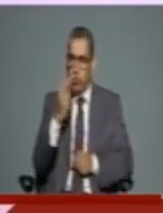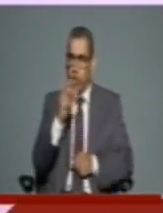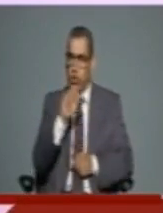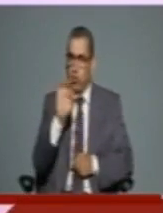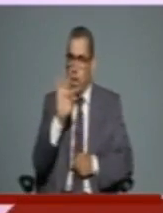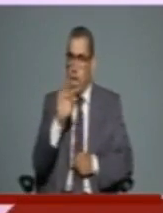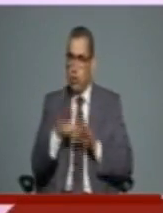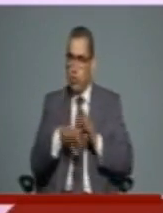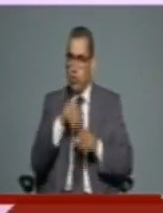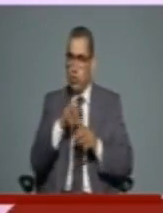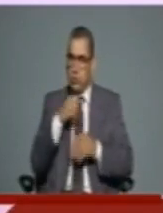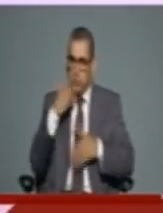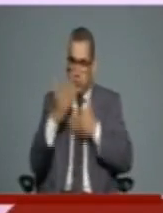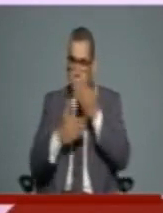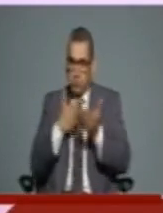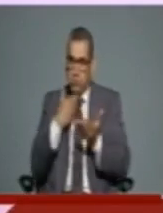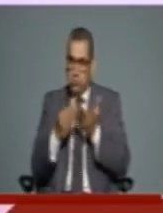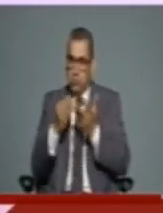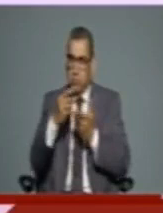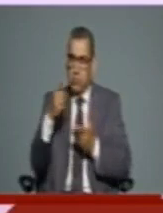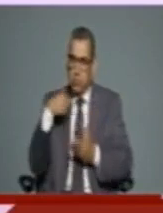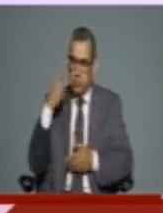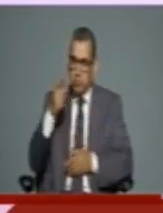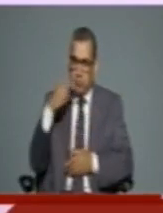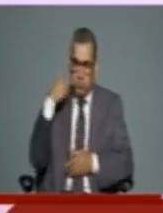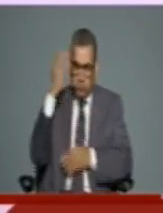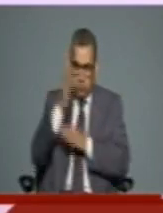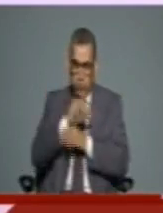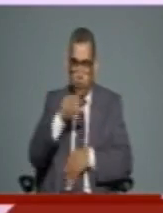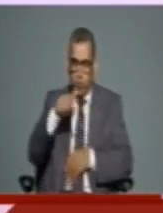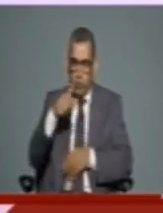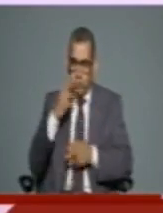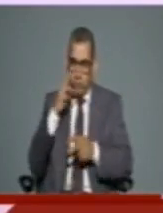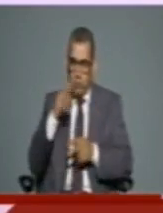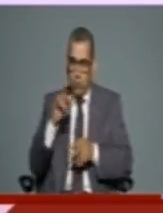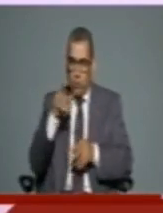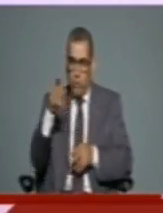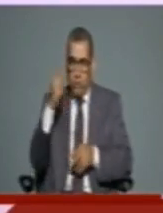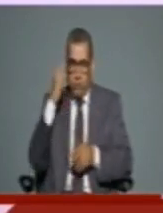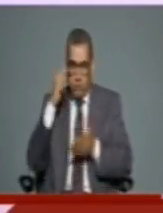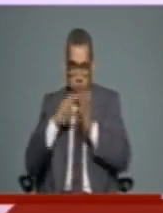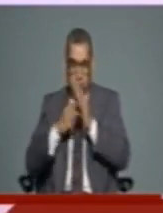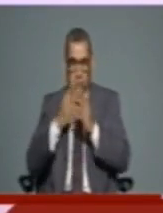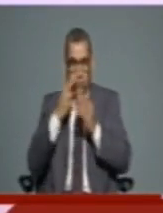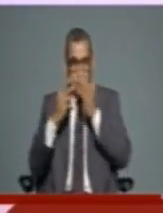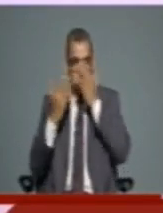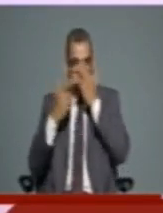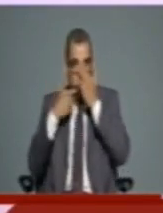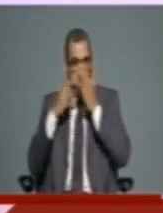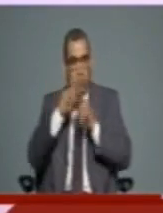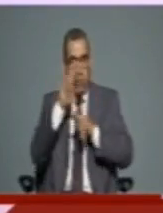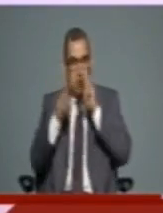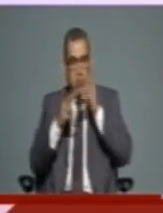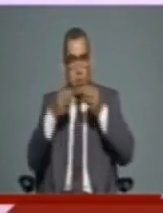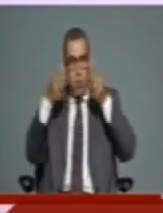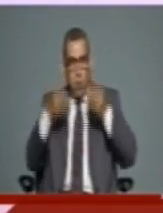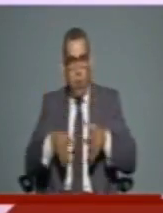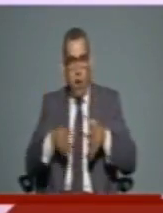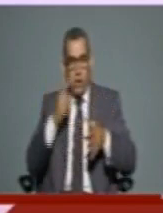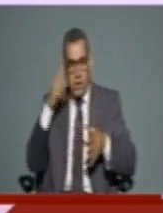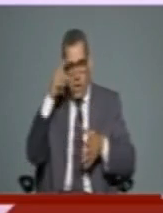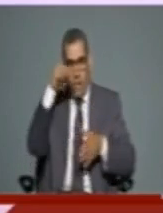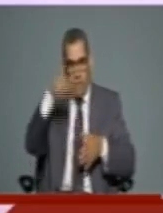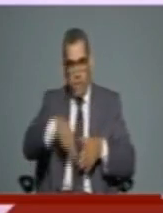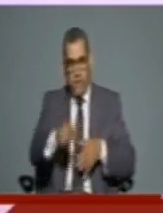والدنيا يدوب ماشية، إنما كان هناك رؤية حقيقية لاحتمالات أكثر تعقيدا.